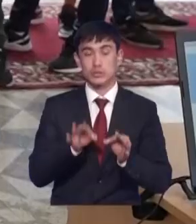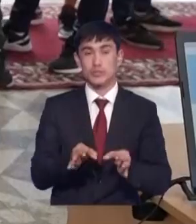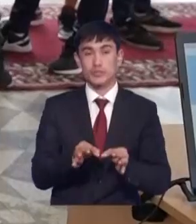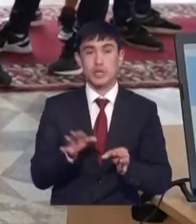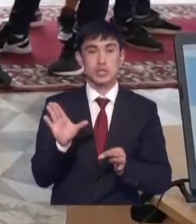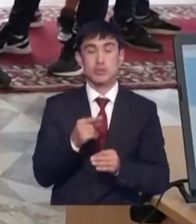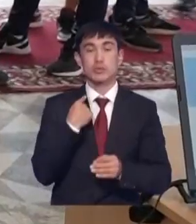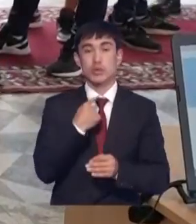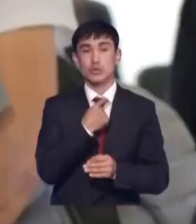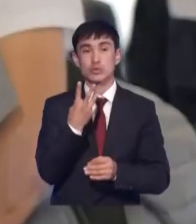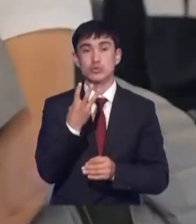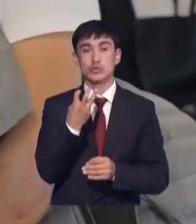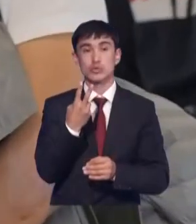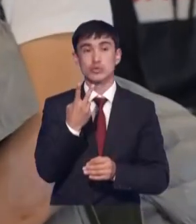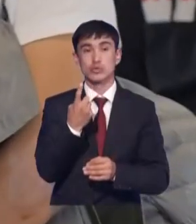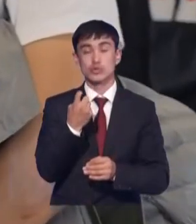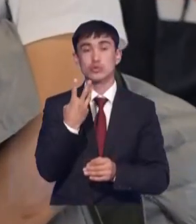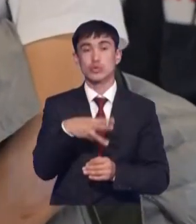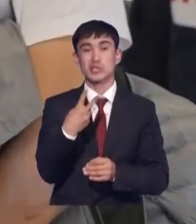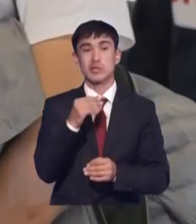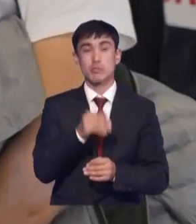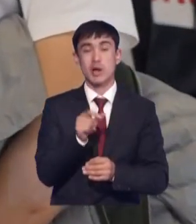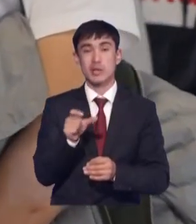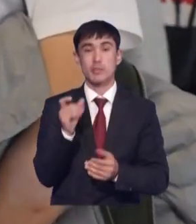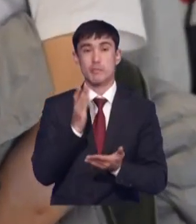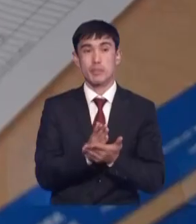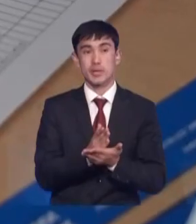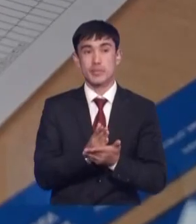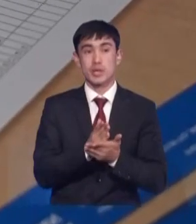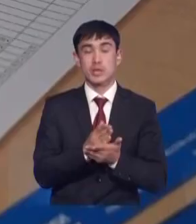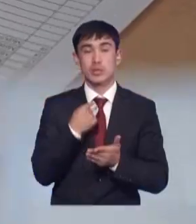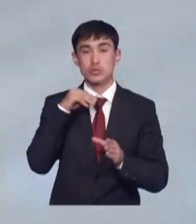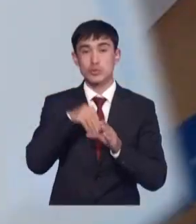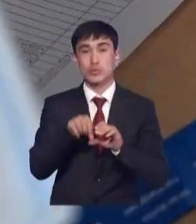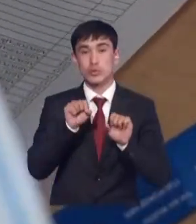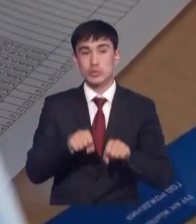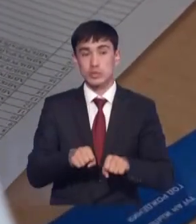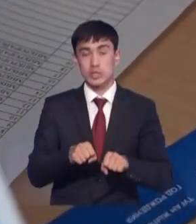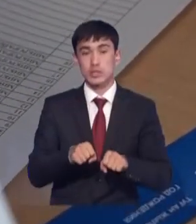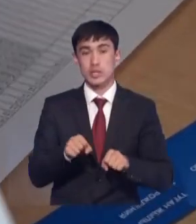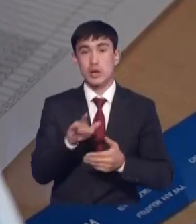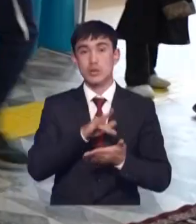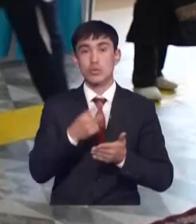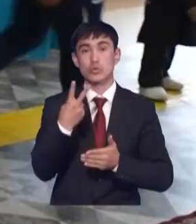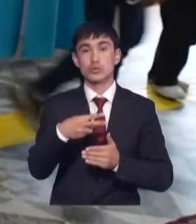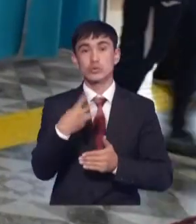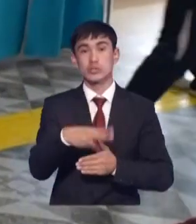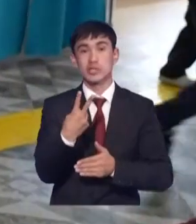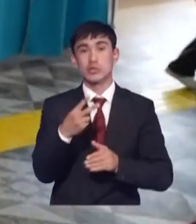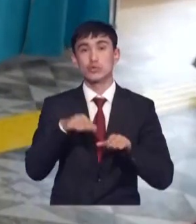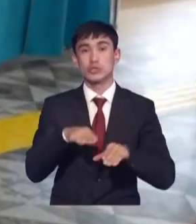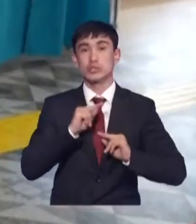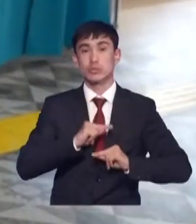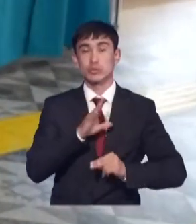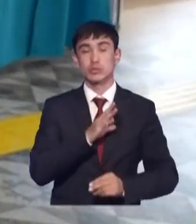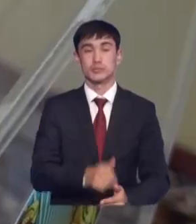Жалпы Талдықорғанда 132 мыңға жуық адам дауыс беру құқығына ие, қала бойынша 64 учаске жұмыс істеді.